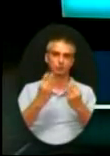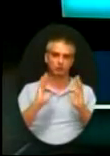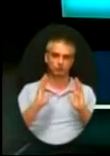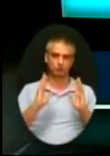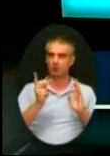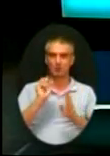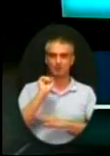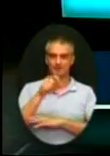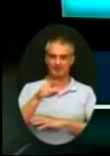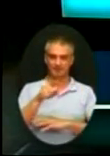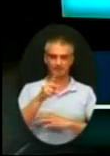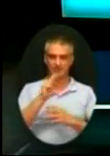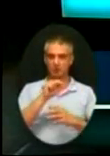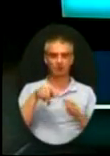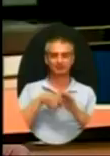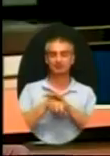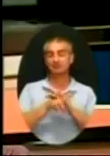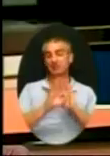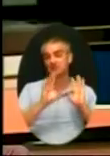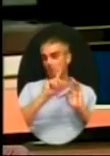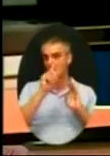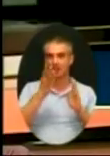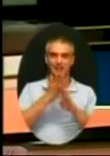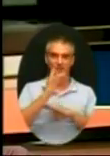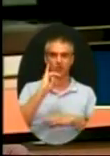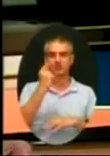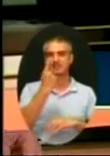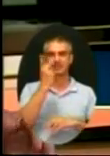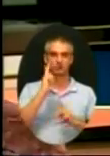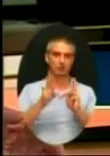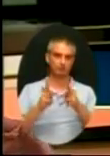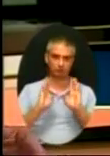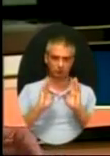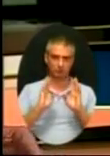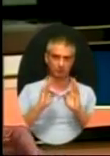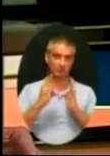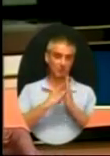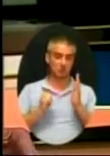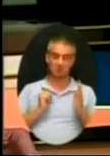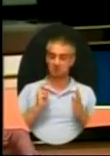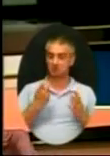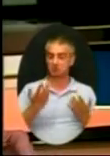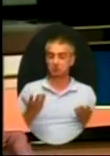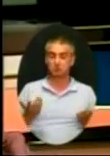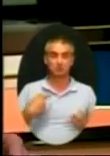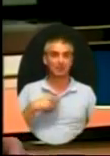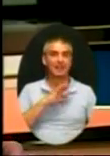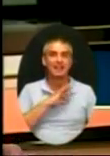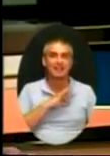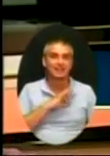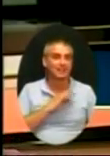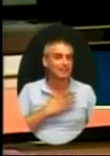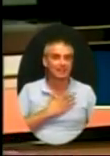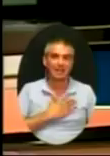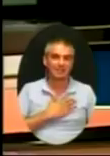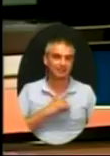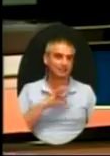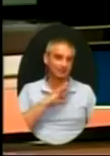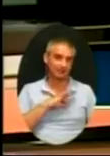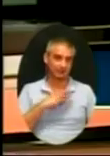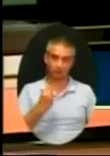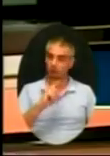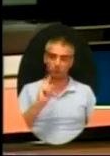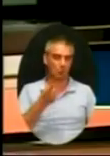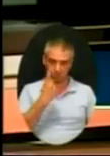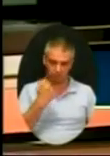נשתי לנושא המסתננים. זה אולי הכיוון היחידי שיתאפשר, אבל... וחוק הגיוס. חוק הגיוס, תראה, האינטרס של כולם